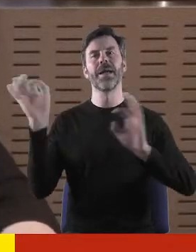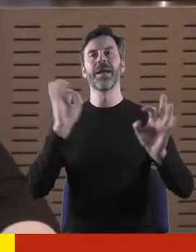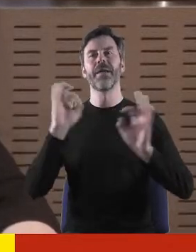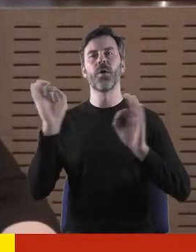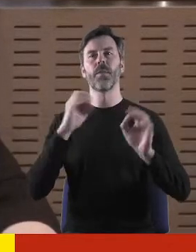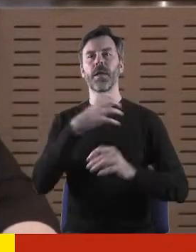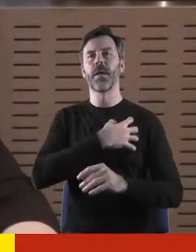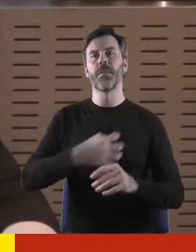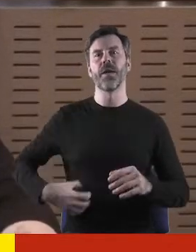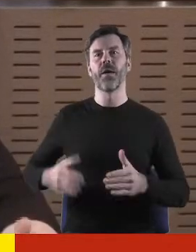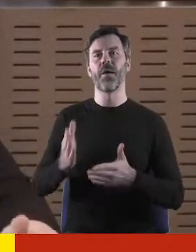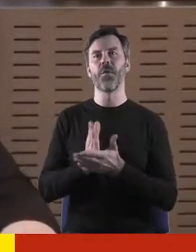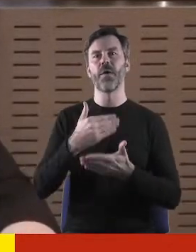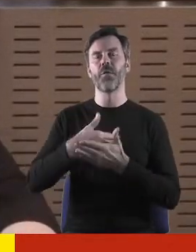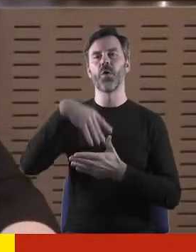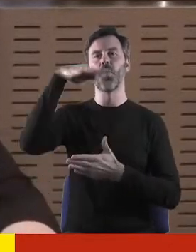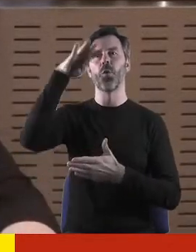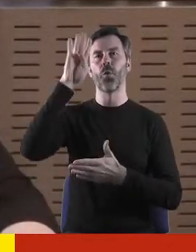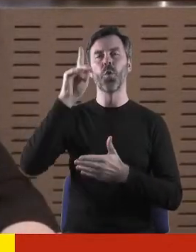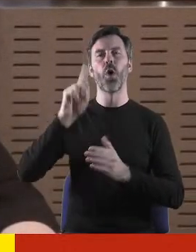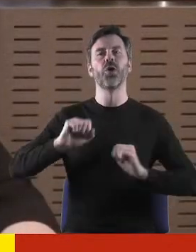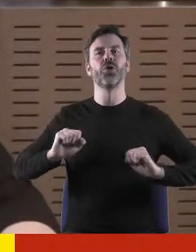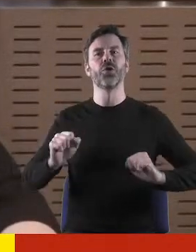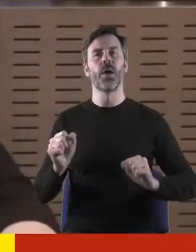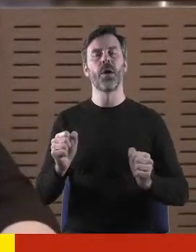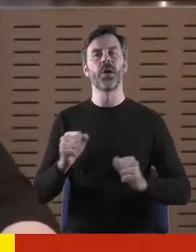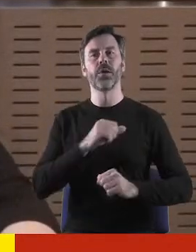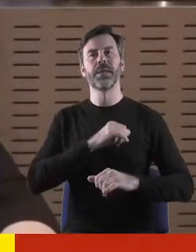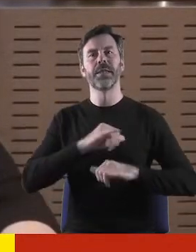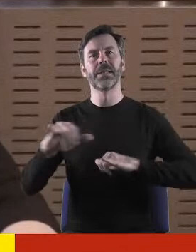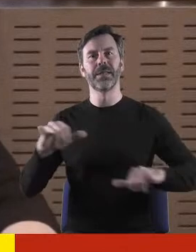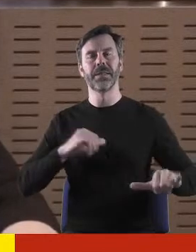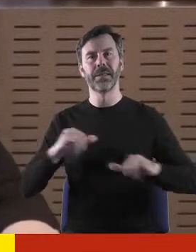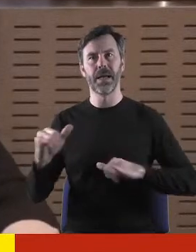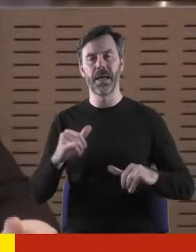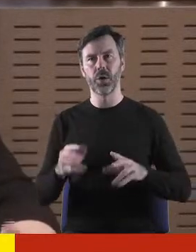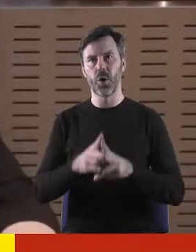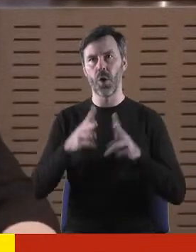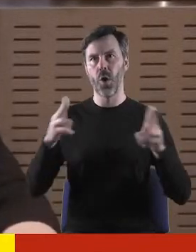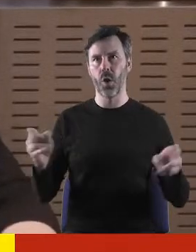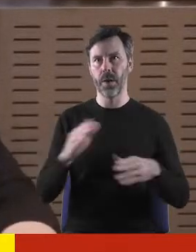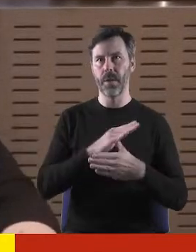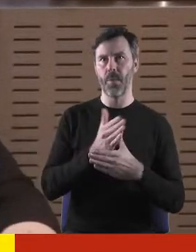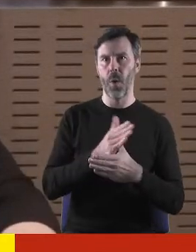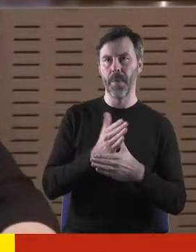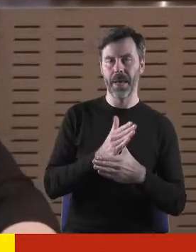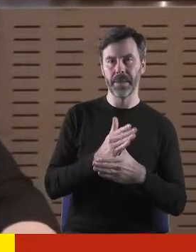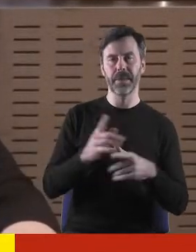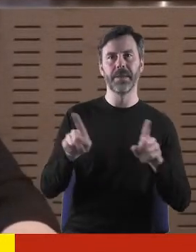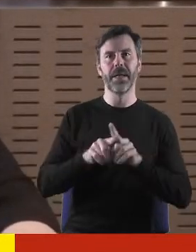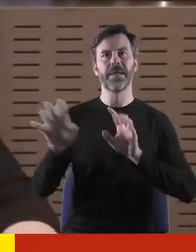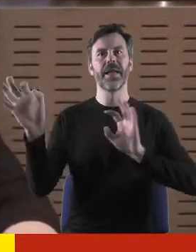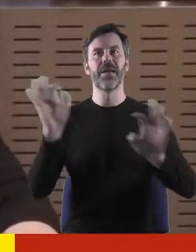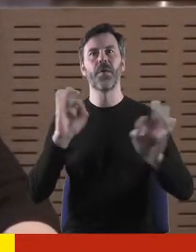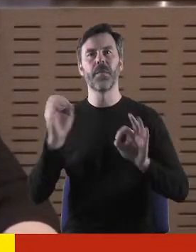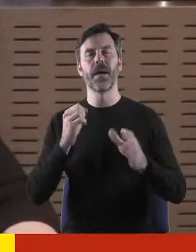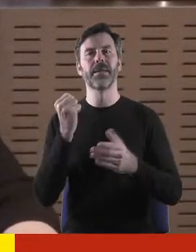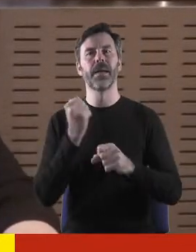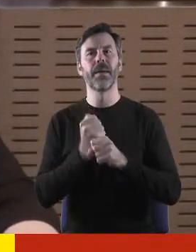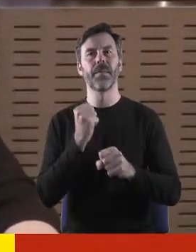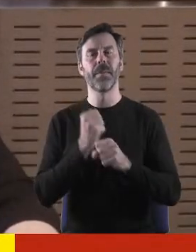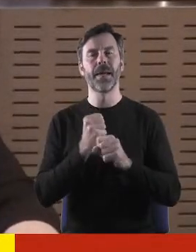marszałka województwa łódzkiego o działalności zarządu województwa w okresie między sesjami oraz informacja o pracach sejmiku